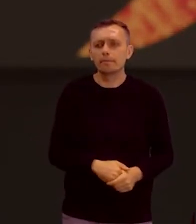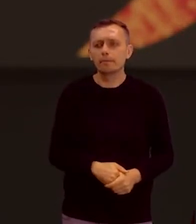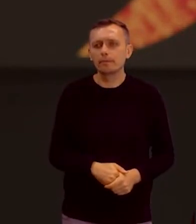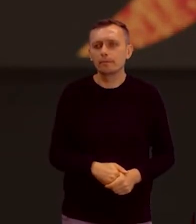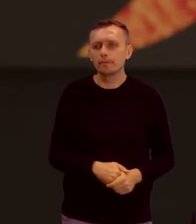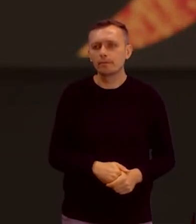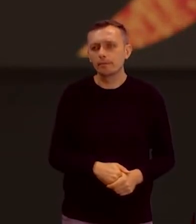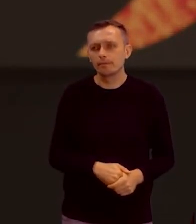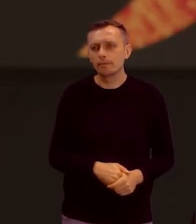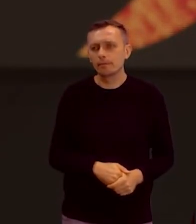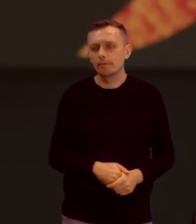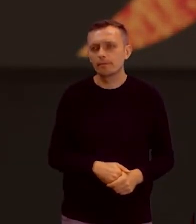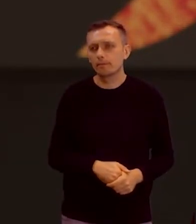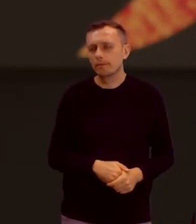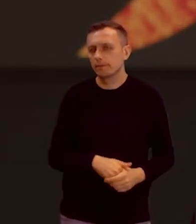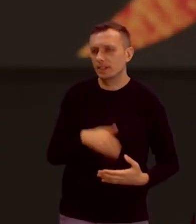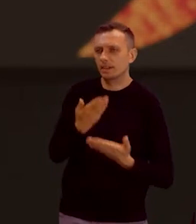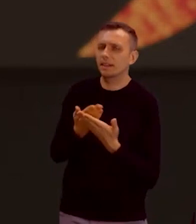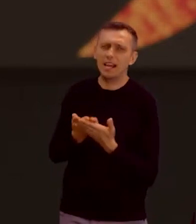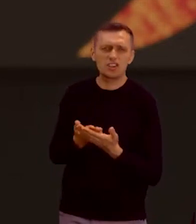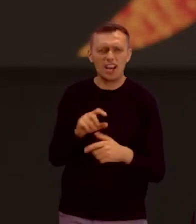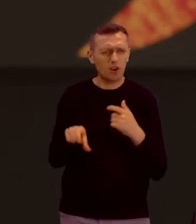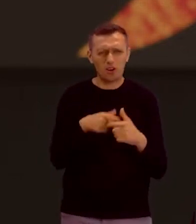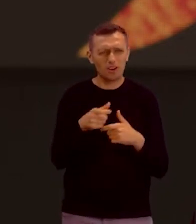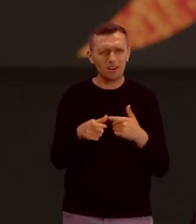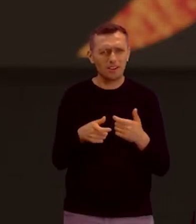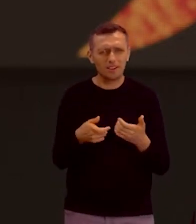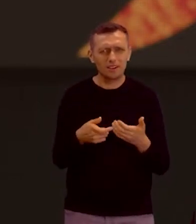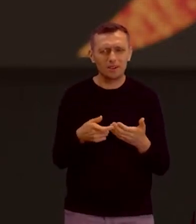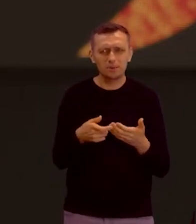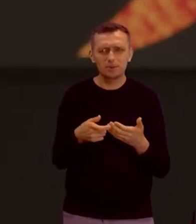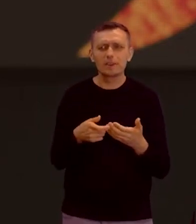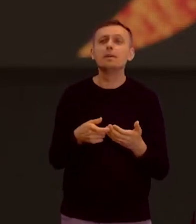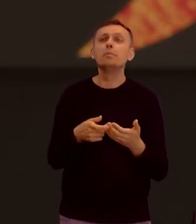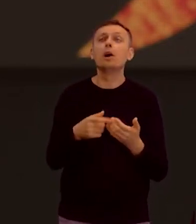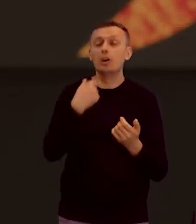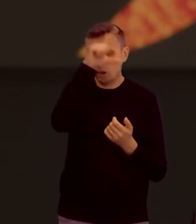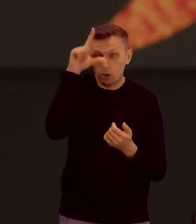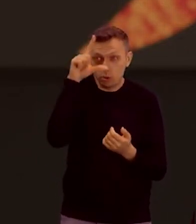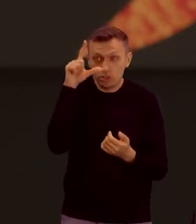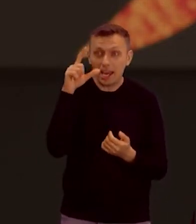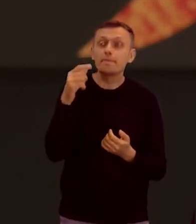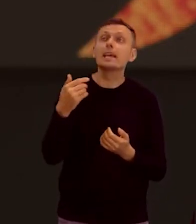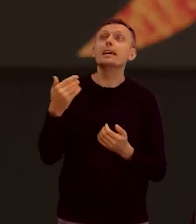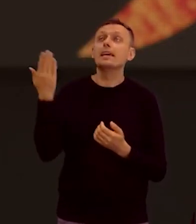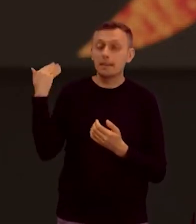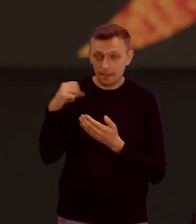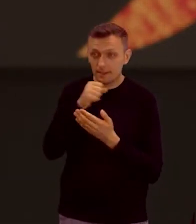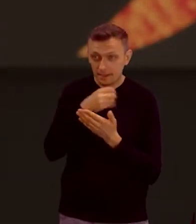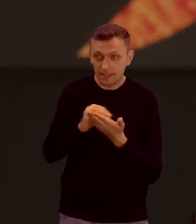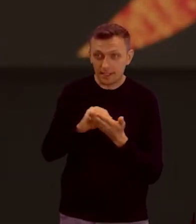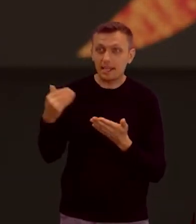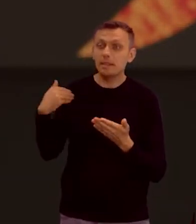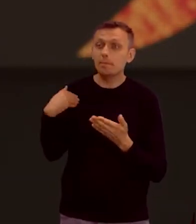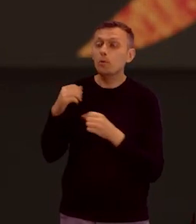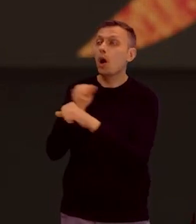tak dlatego, ponieważ traktowali poważnie Boga Ojca, który kazał tę